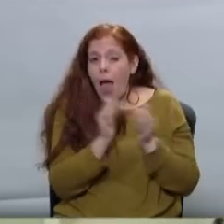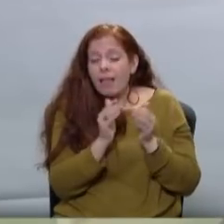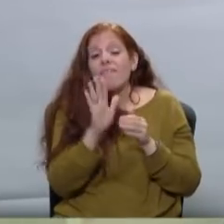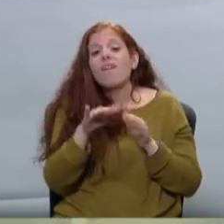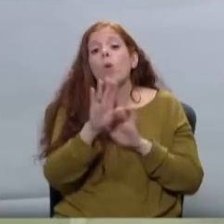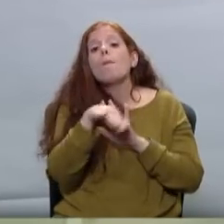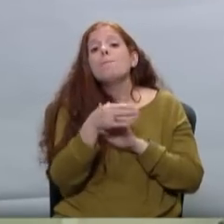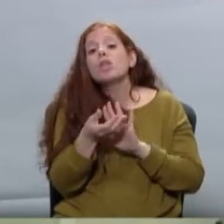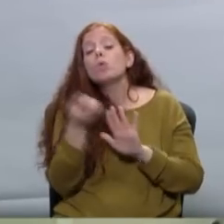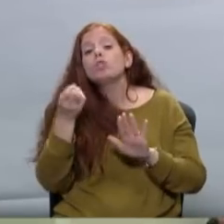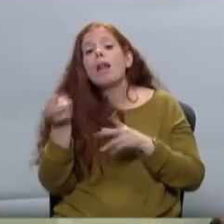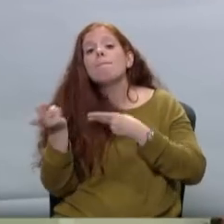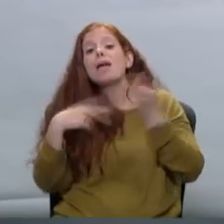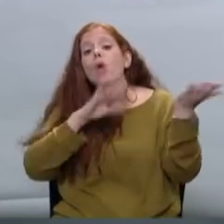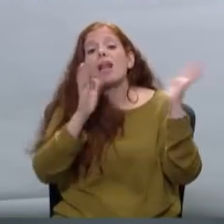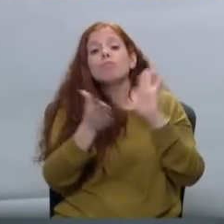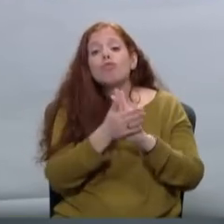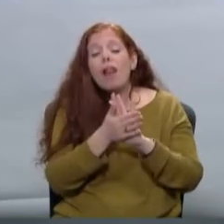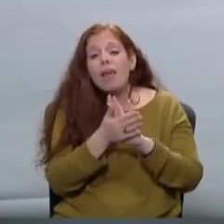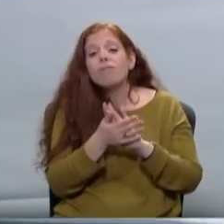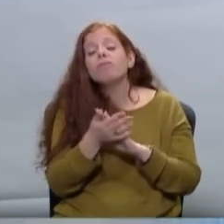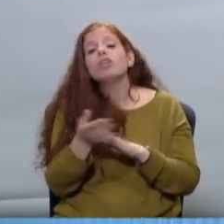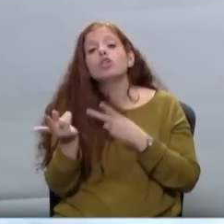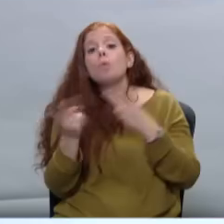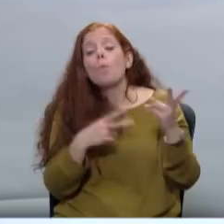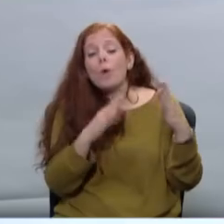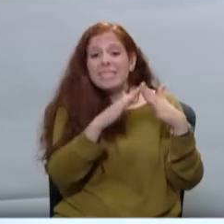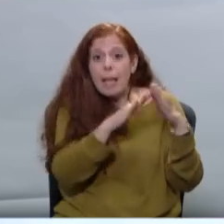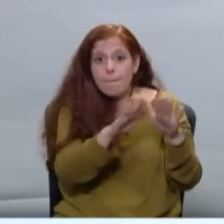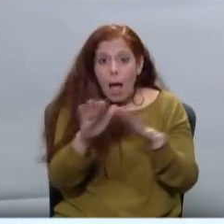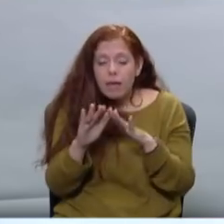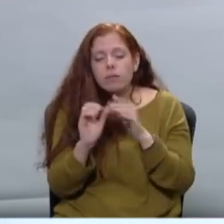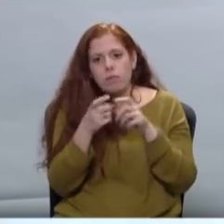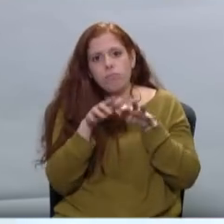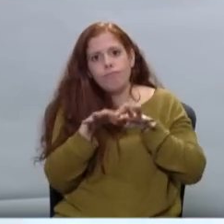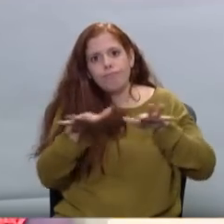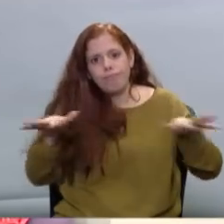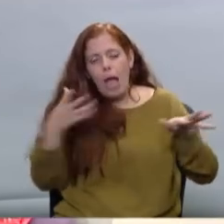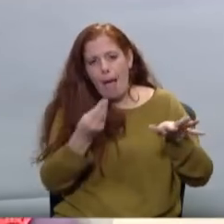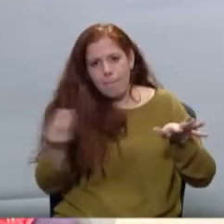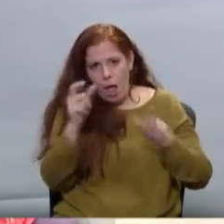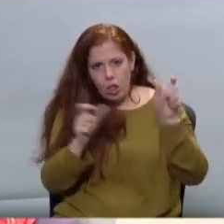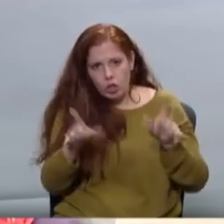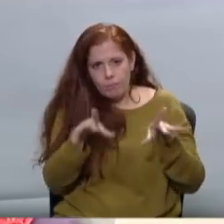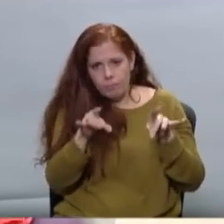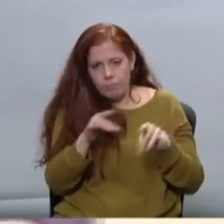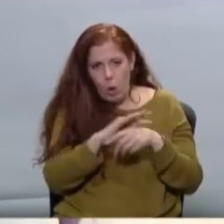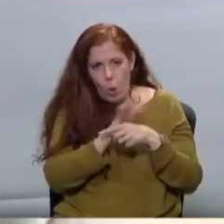פינוי של בית חולים שלם ואשפוזי בית במקרה של התפרצות רחבה יותר. אבל בינתיים